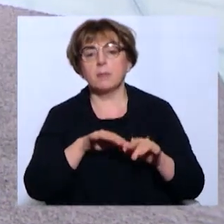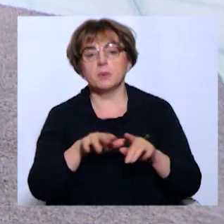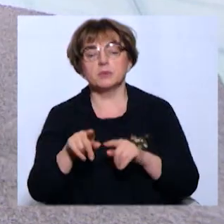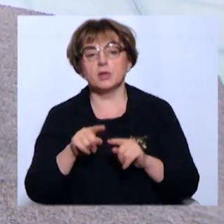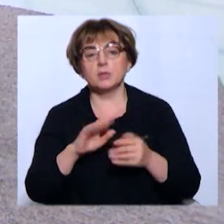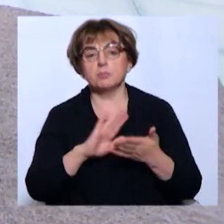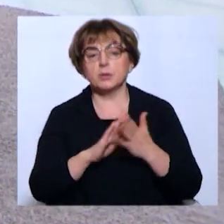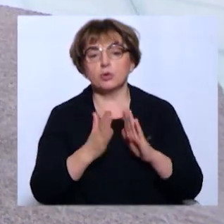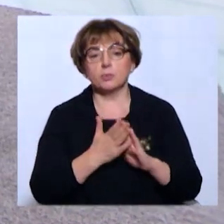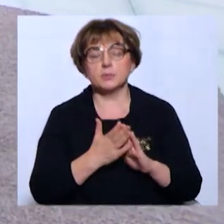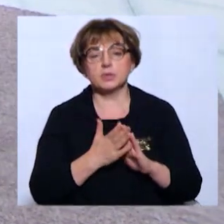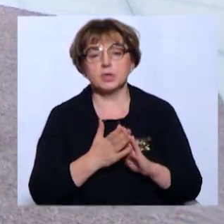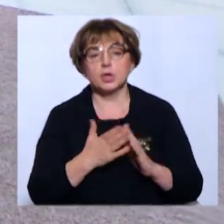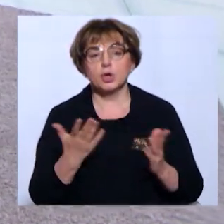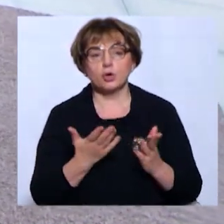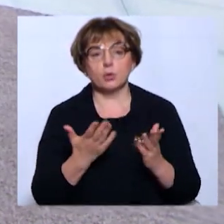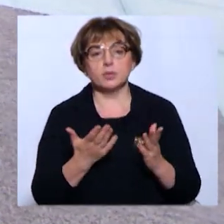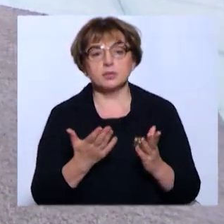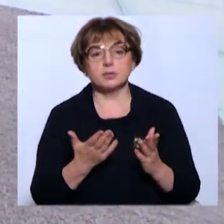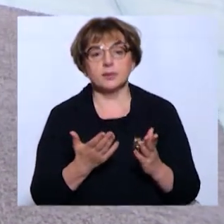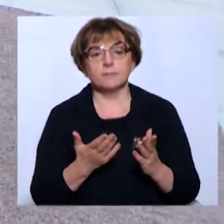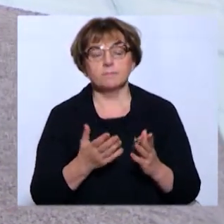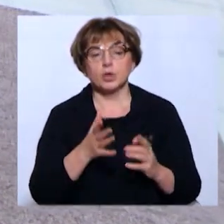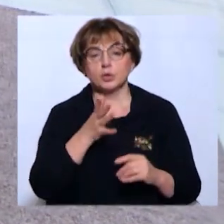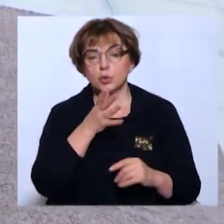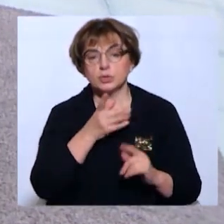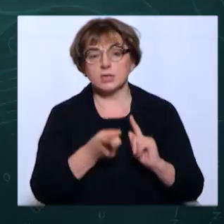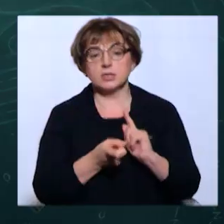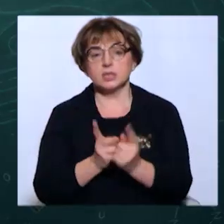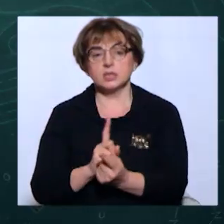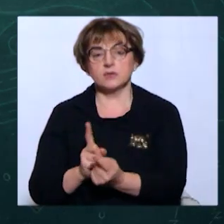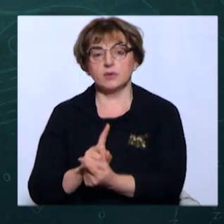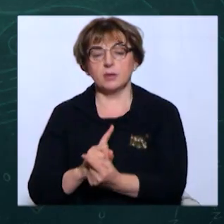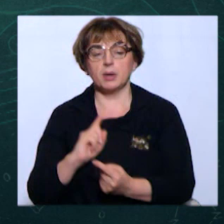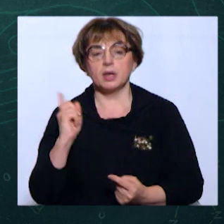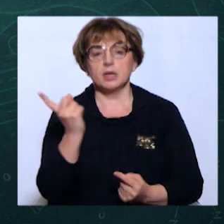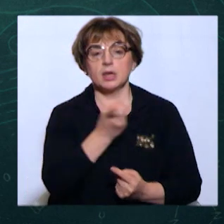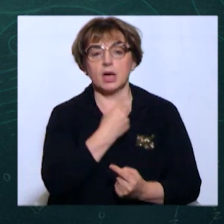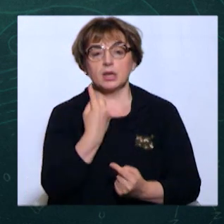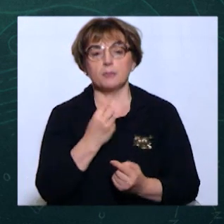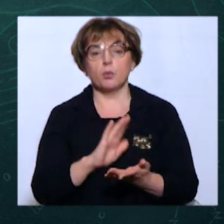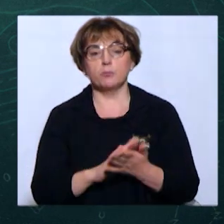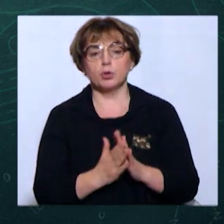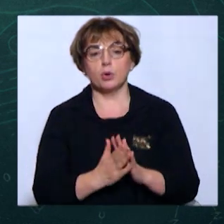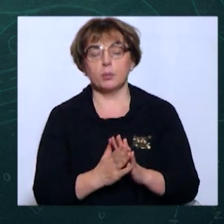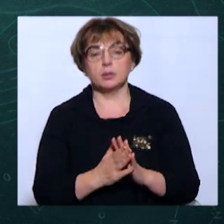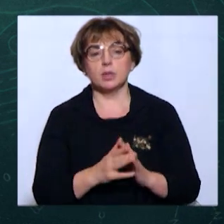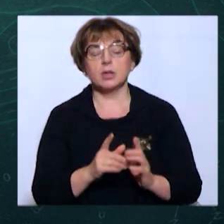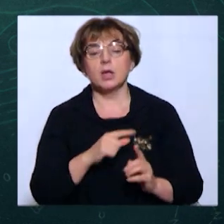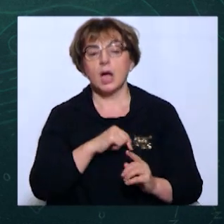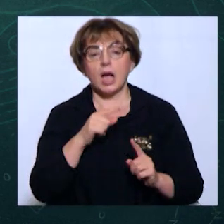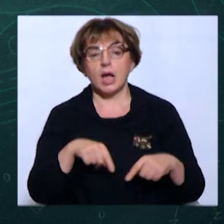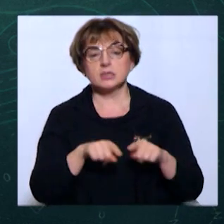გარემო პირობებში, რომლის დროსაც იცვლება გარემო პირობა და